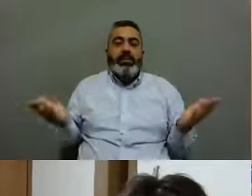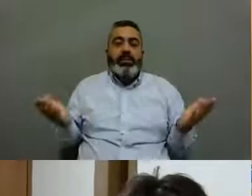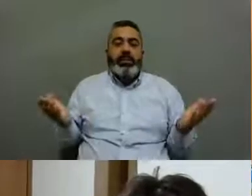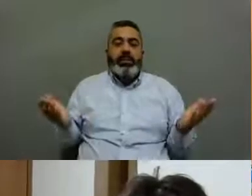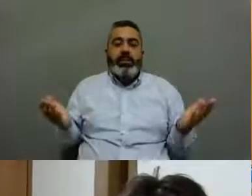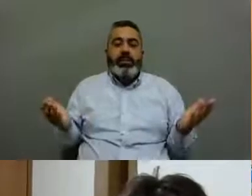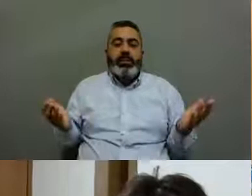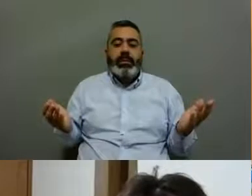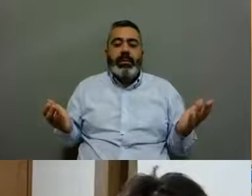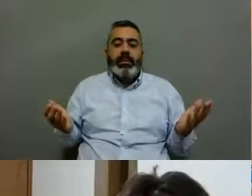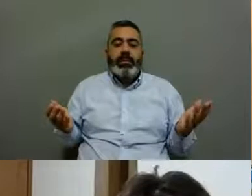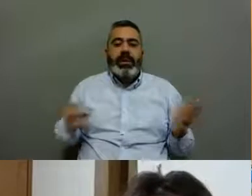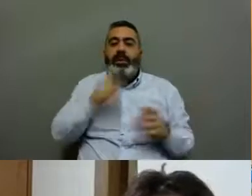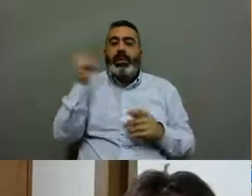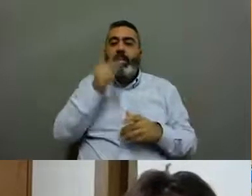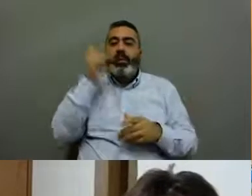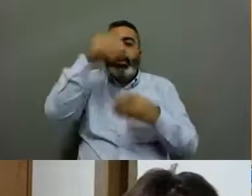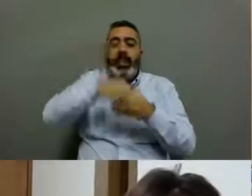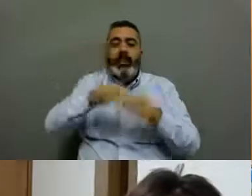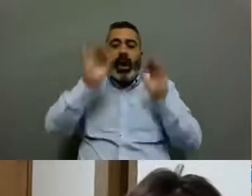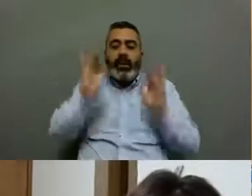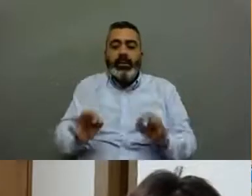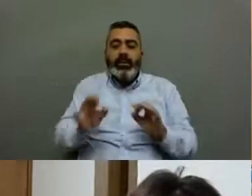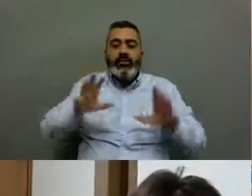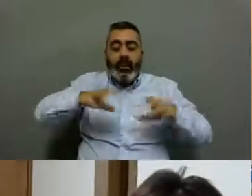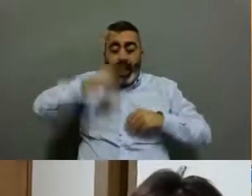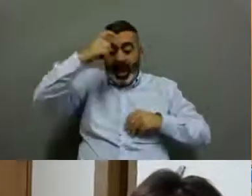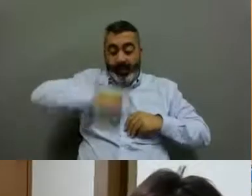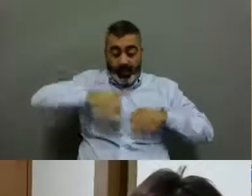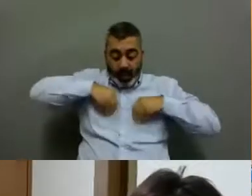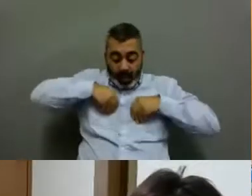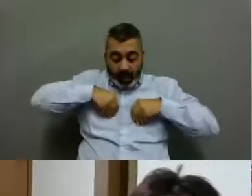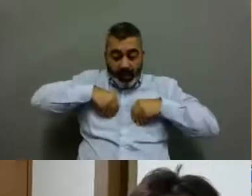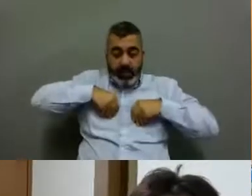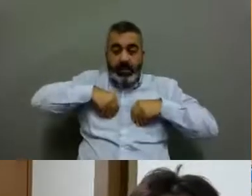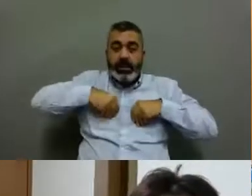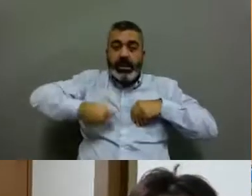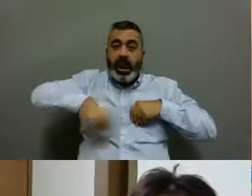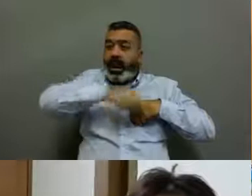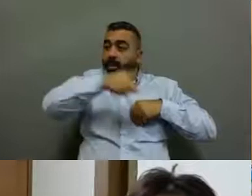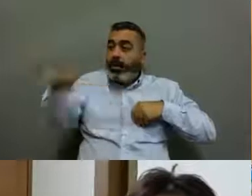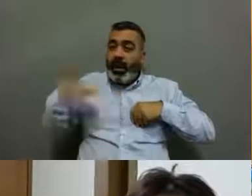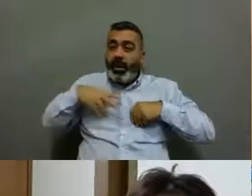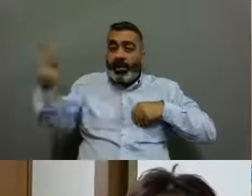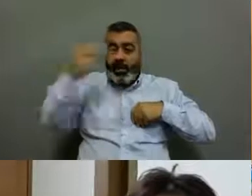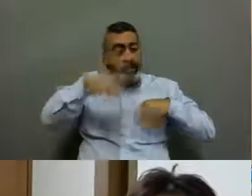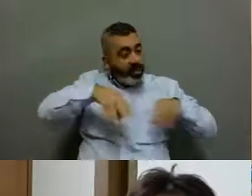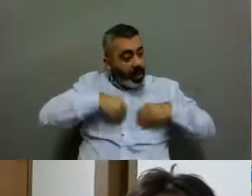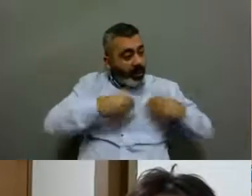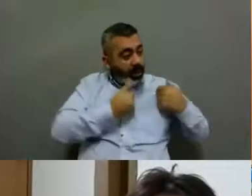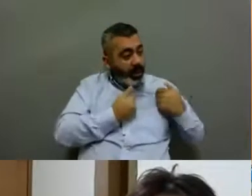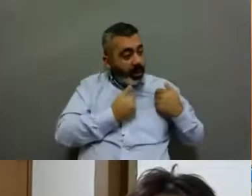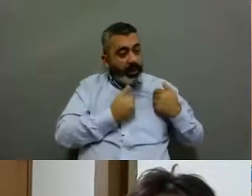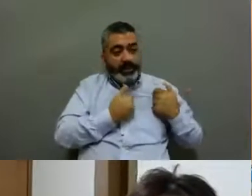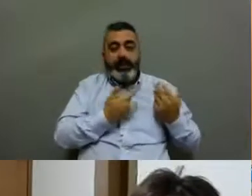είναι το πώς είναι μέσα στην κοινωνία, το πώς αποδέχεται ο καθένας τον εαυτό του και το πώς γίνεται αποδεκτός ή τουλάχιστον πώς προσπαθεί